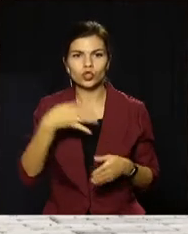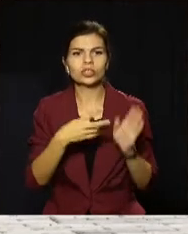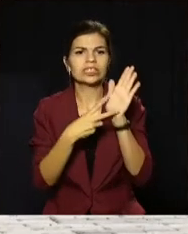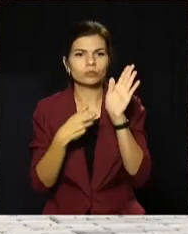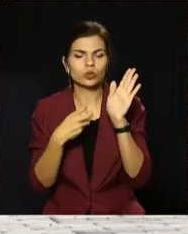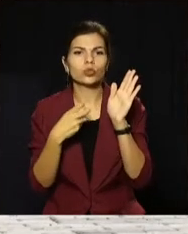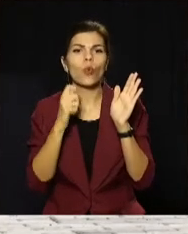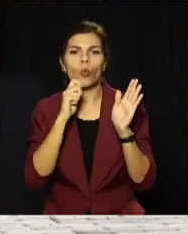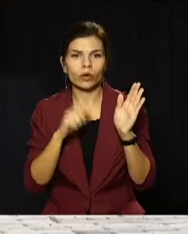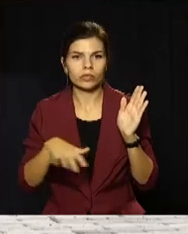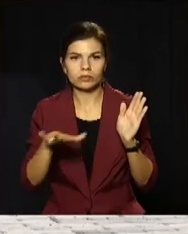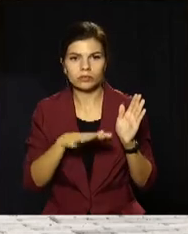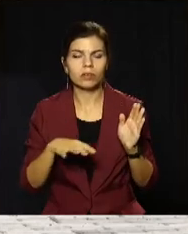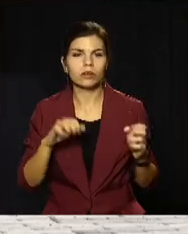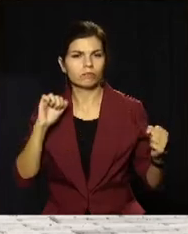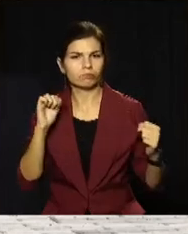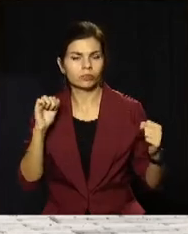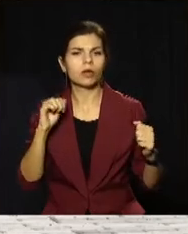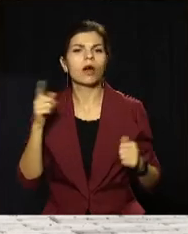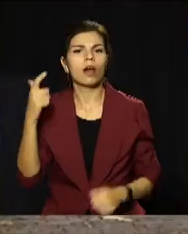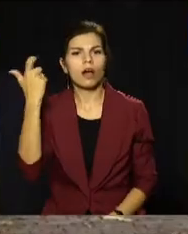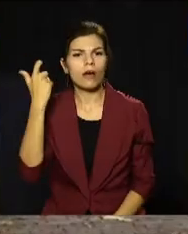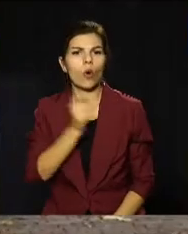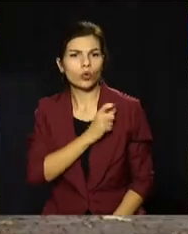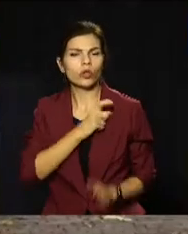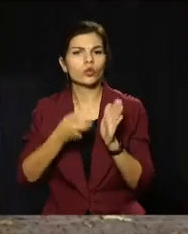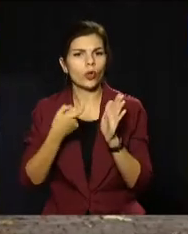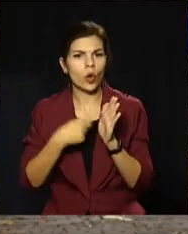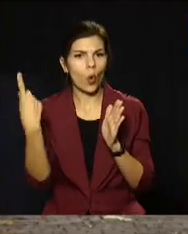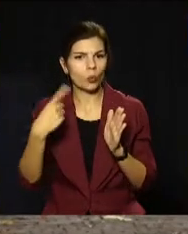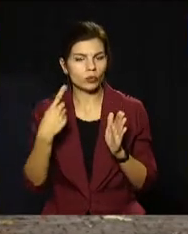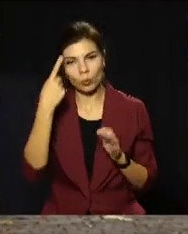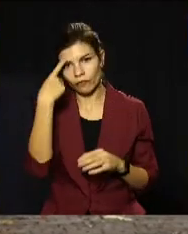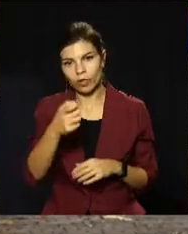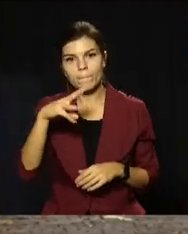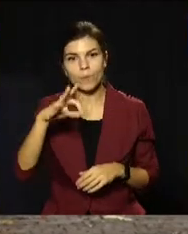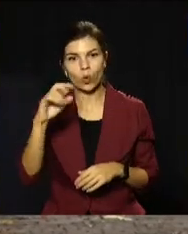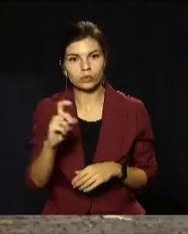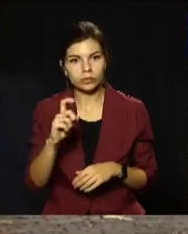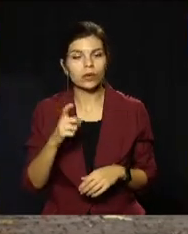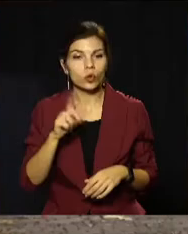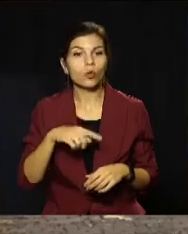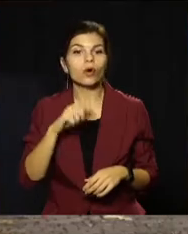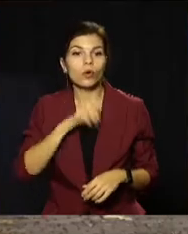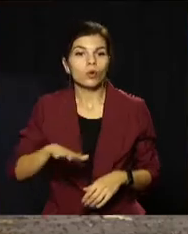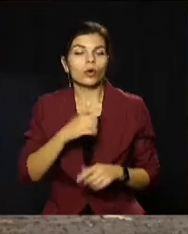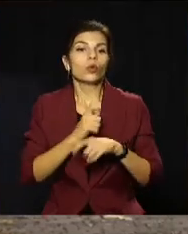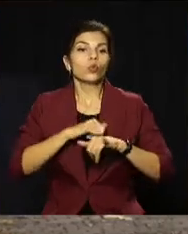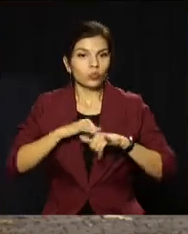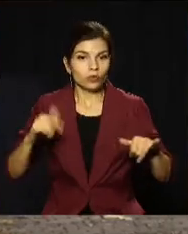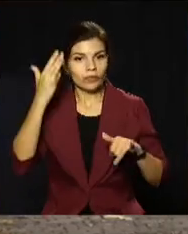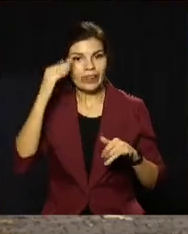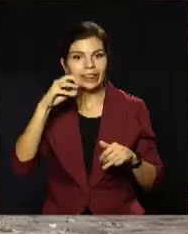4700 українців. Напружена ситуація у Харківській, Одеській та Донецькій областях, повідомили у МОЗ. Тому в країні планують збільшити